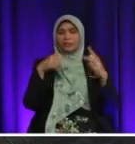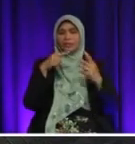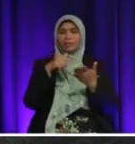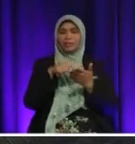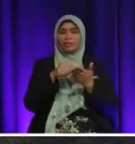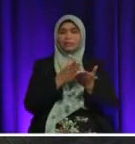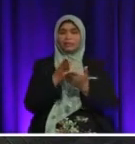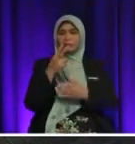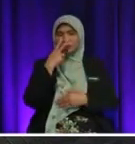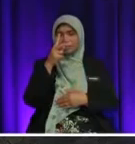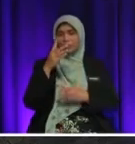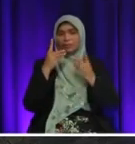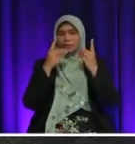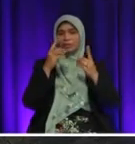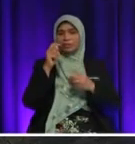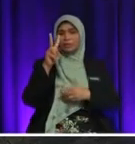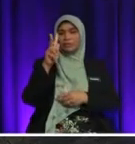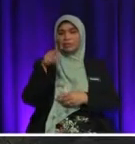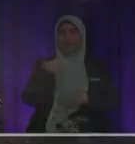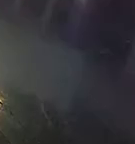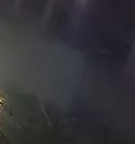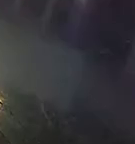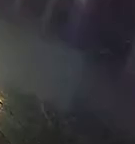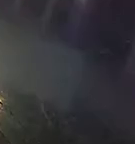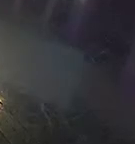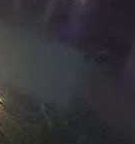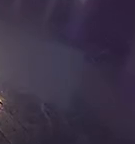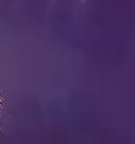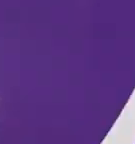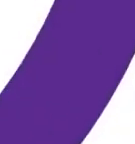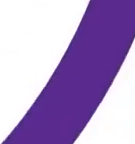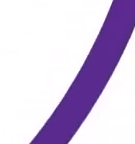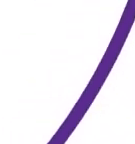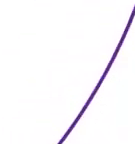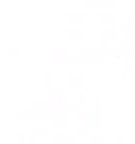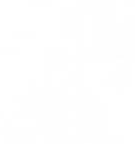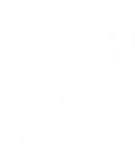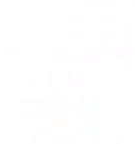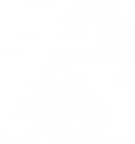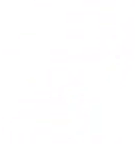Teruskan menonton Didik TV KPM. Thank you.